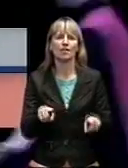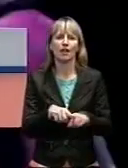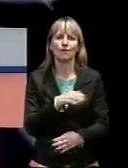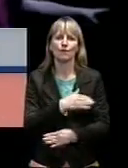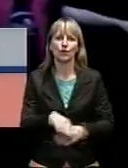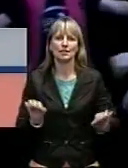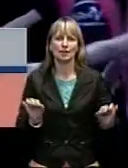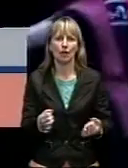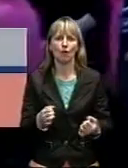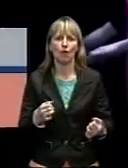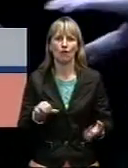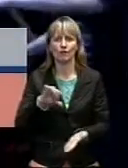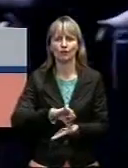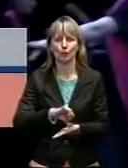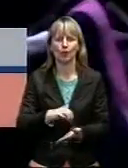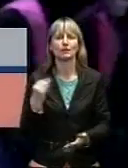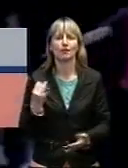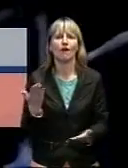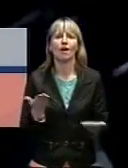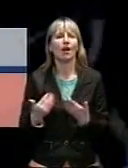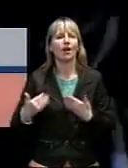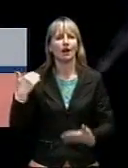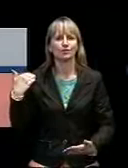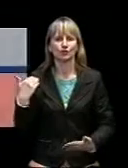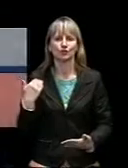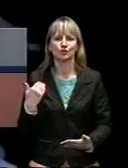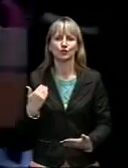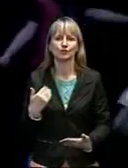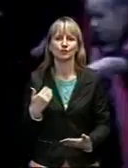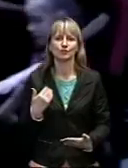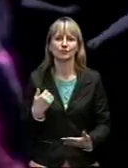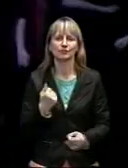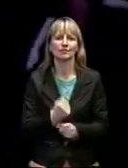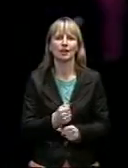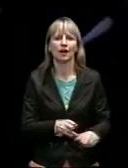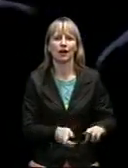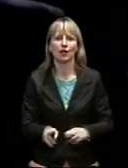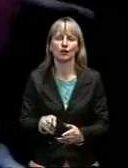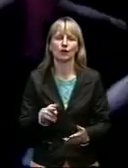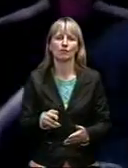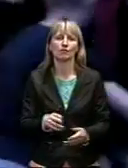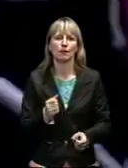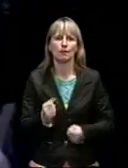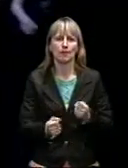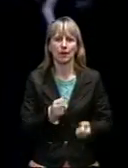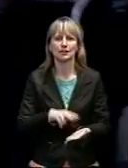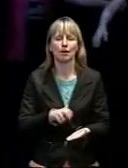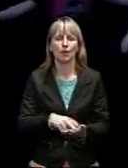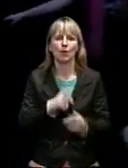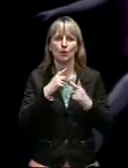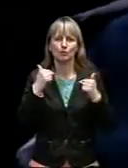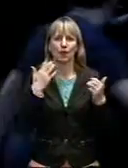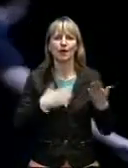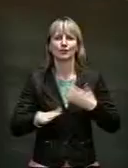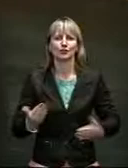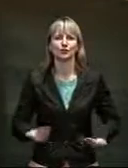вулична зимова сцена. Цікаво, ось як раніше у дворах заливали каток, каталися, стрибали, бігали, посміхались,